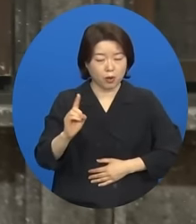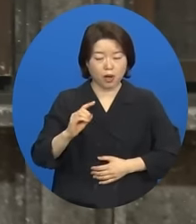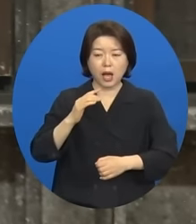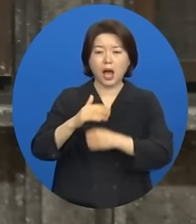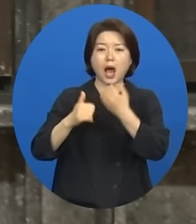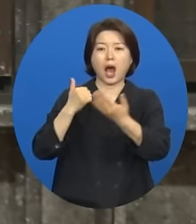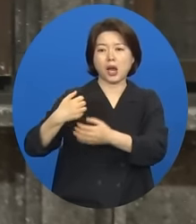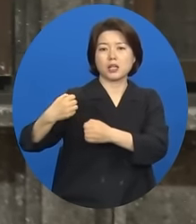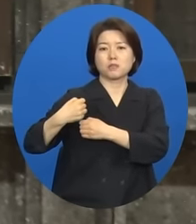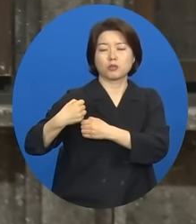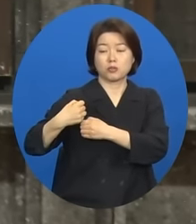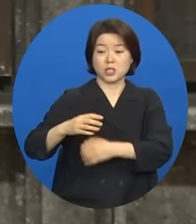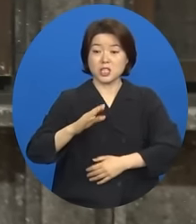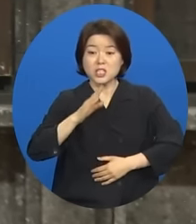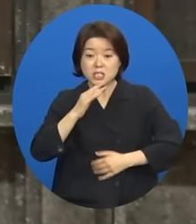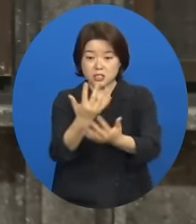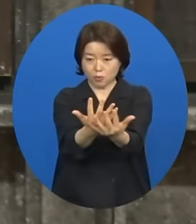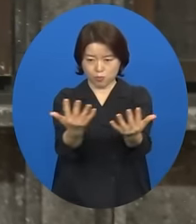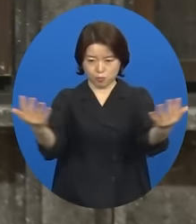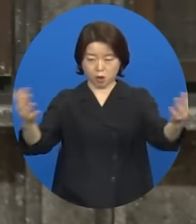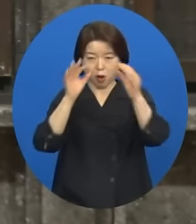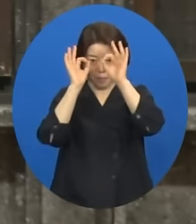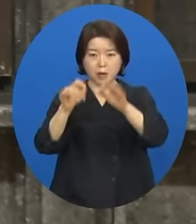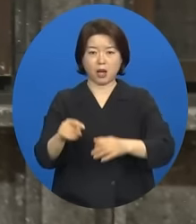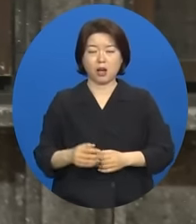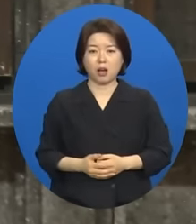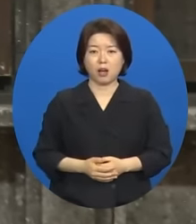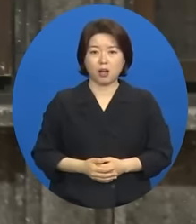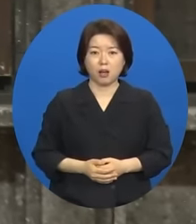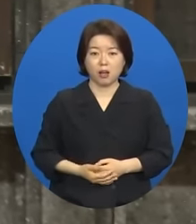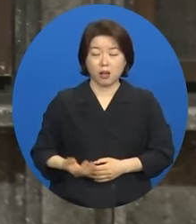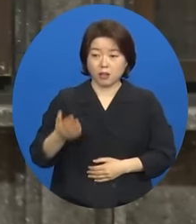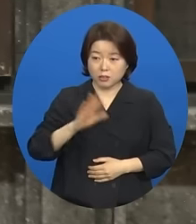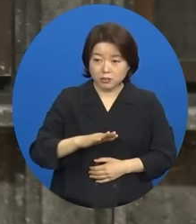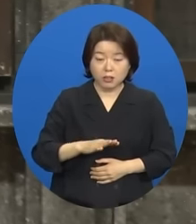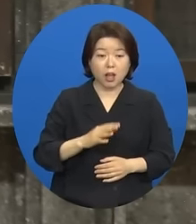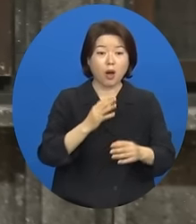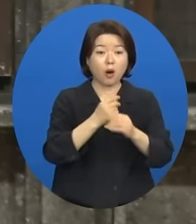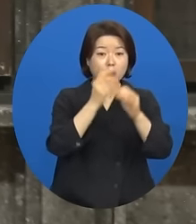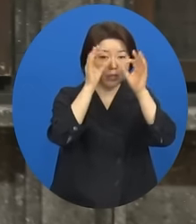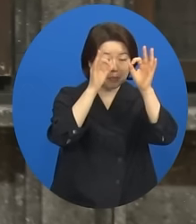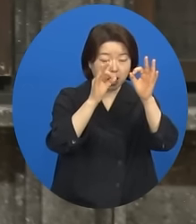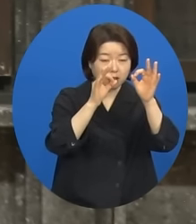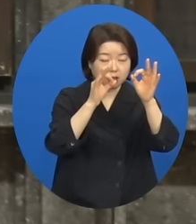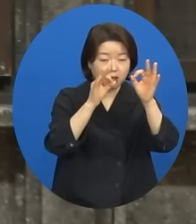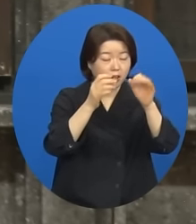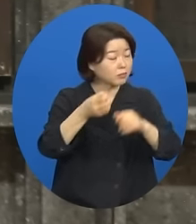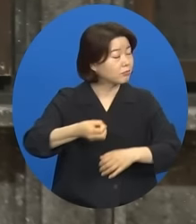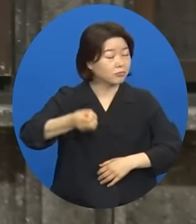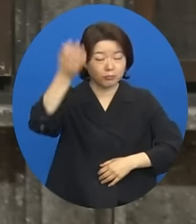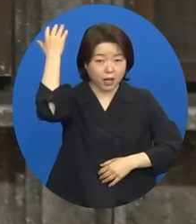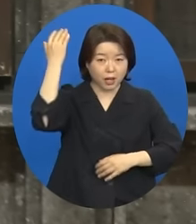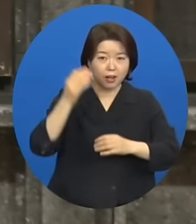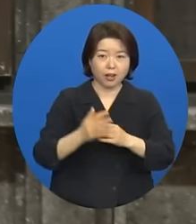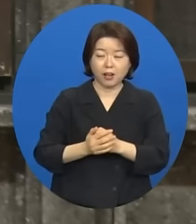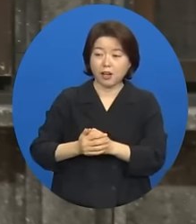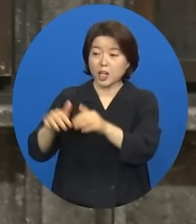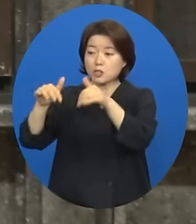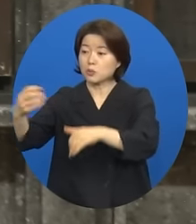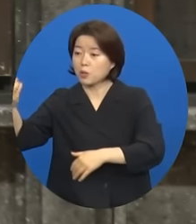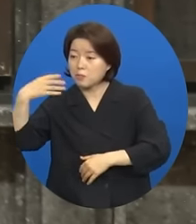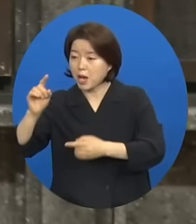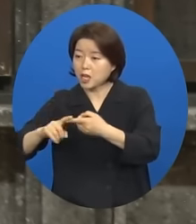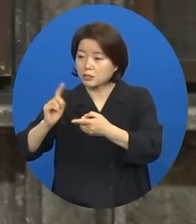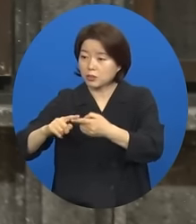봤어요. 그럼에도 불구하고 언제 그것을 봤냐는 듯이 잊어버리고 그가 어떻게 이 두려움에 대해서 이제